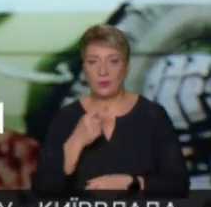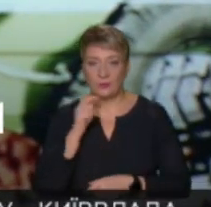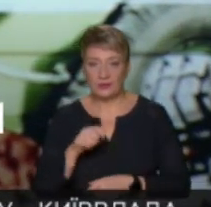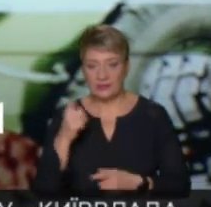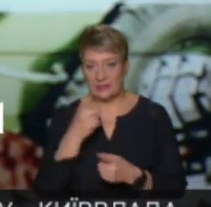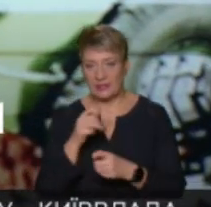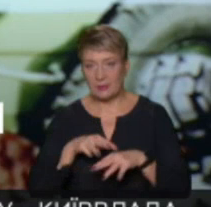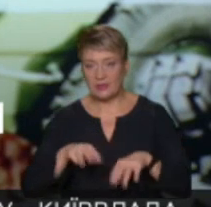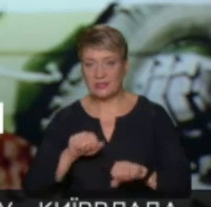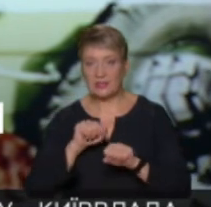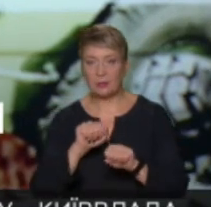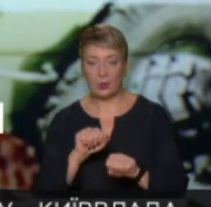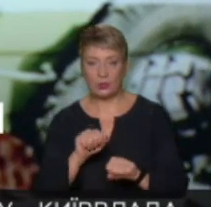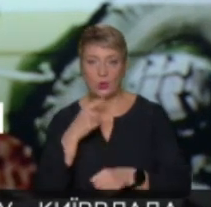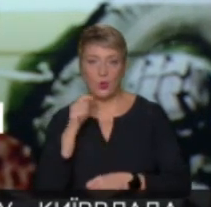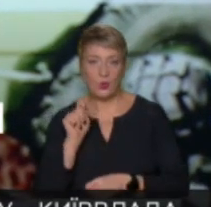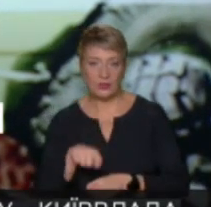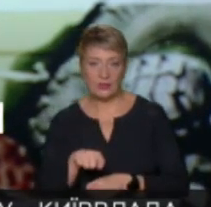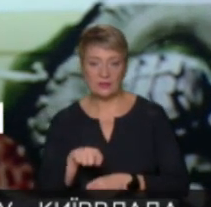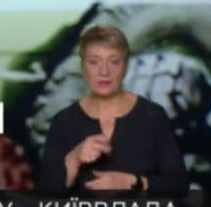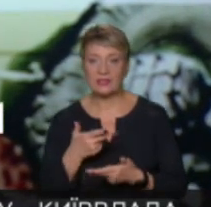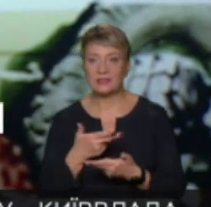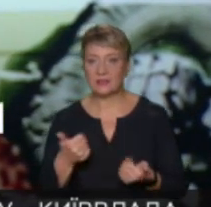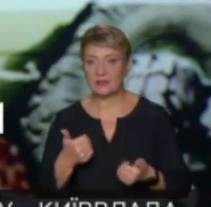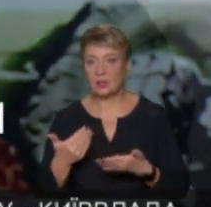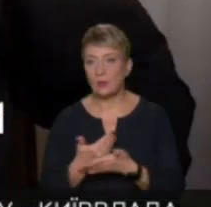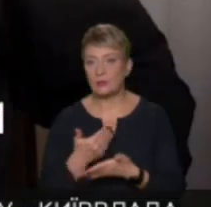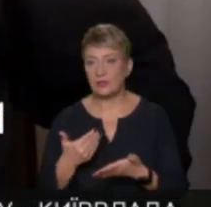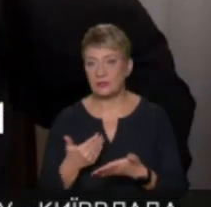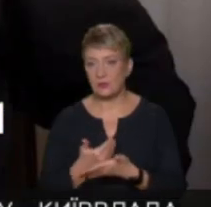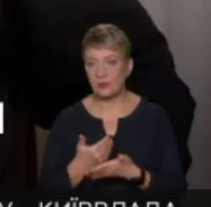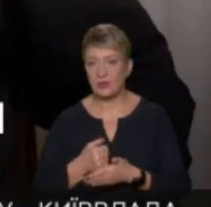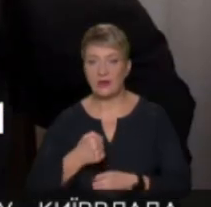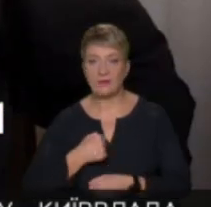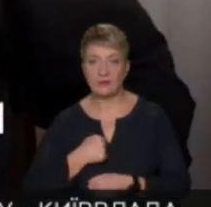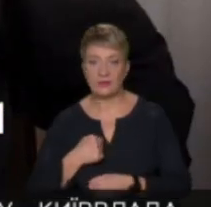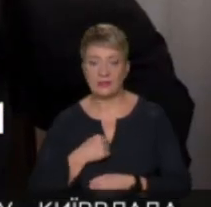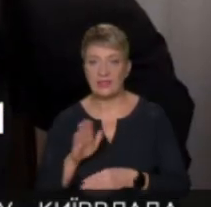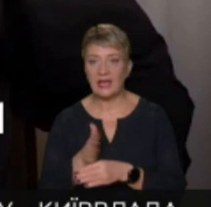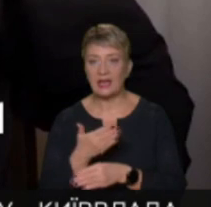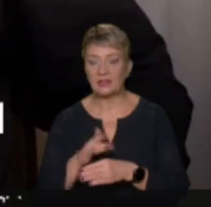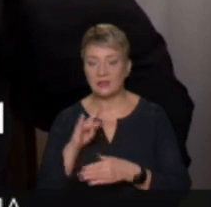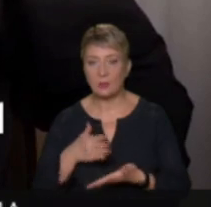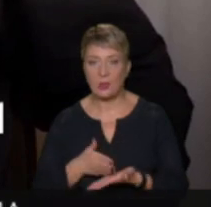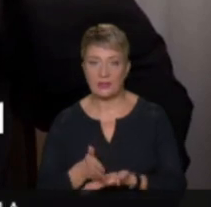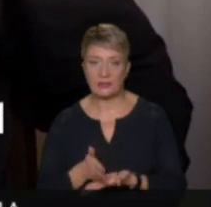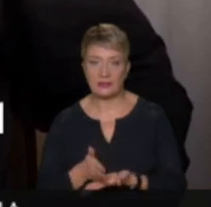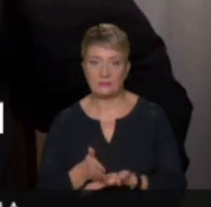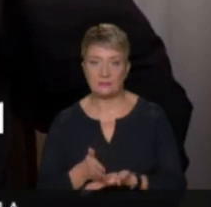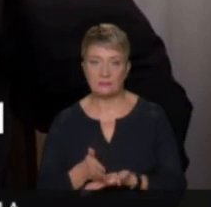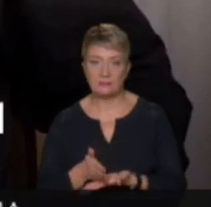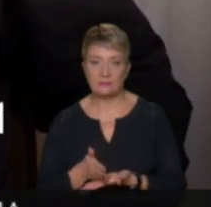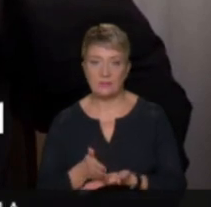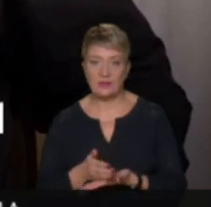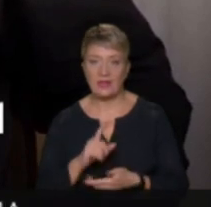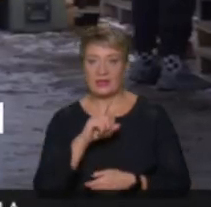України Рустем Умєров. Він затвердив оновлену концепцію військової кадрової політики. ЗСУ